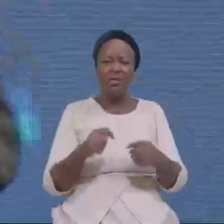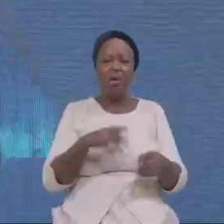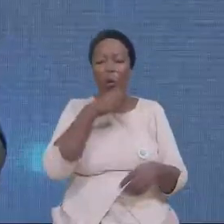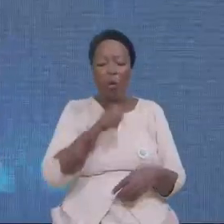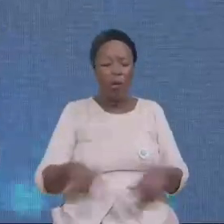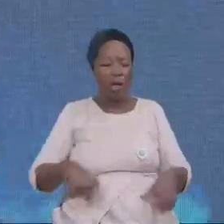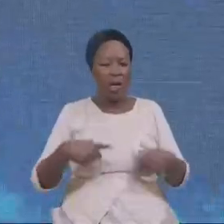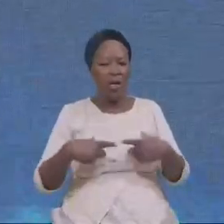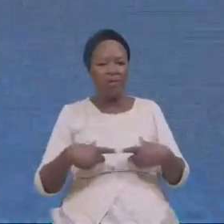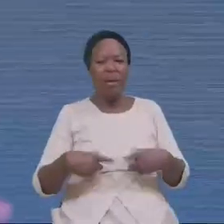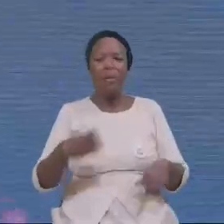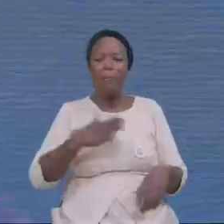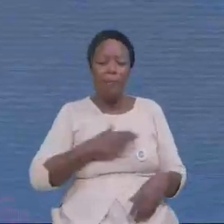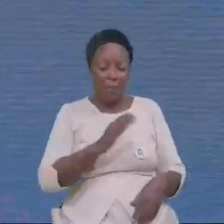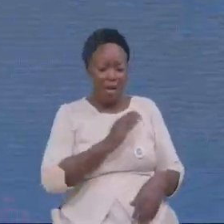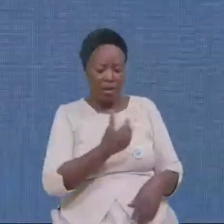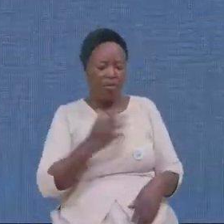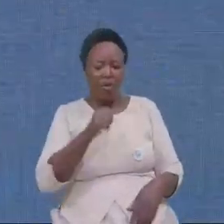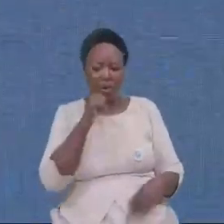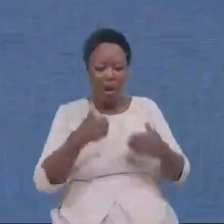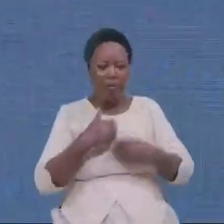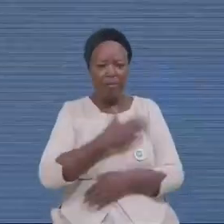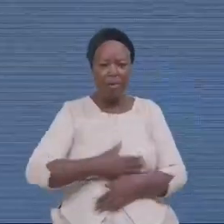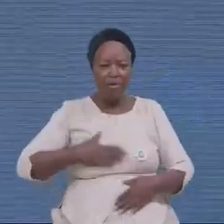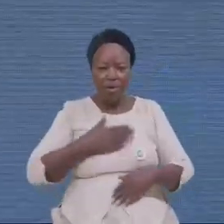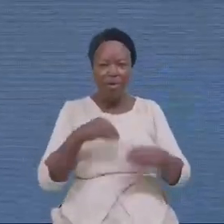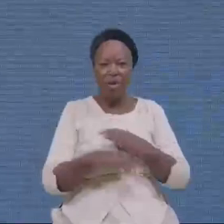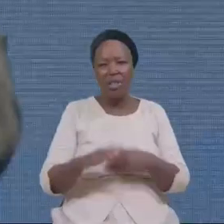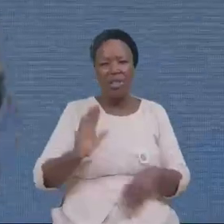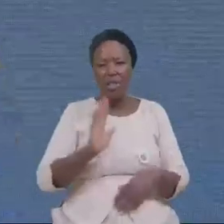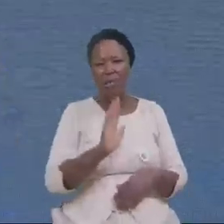vie, mon âme ne prend pas plaisir en lui.